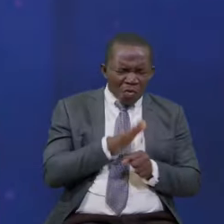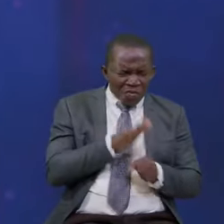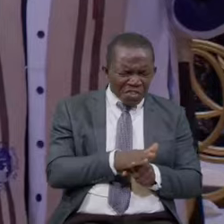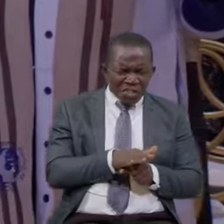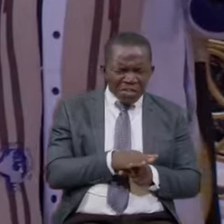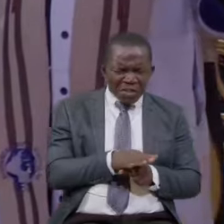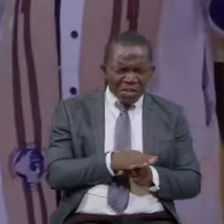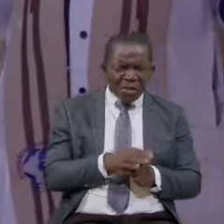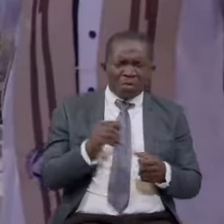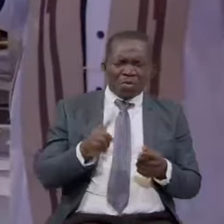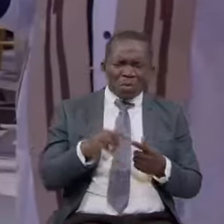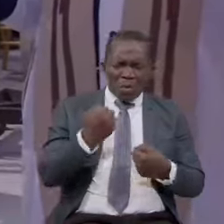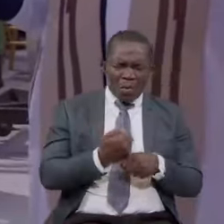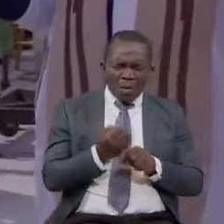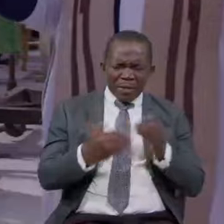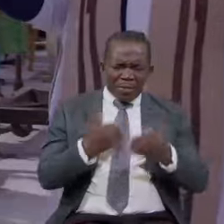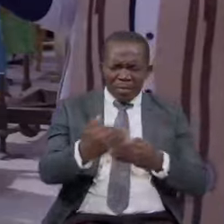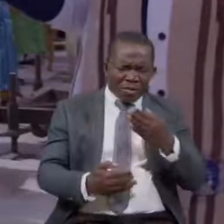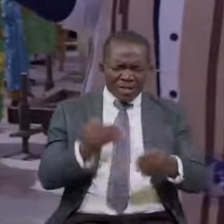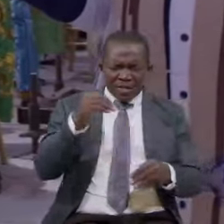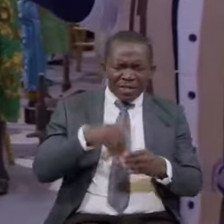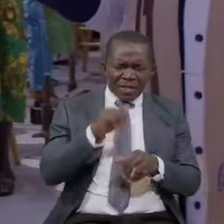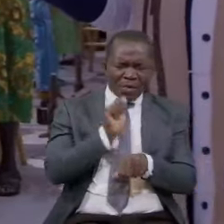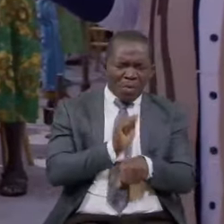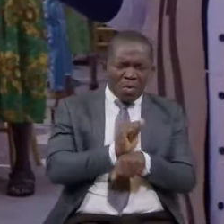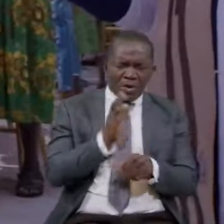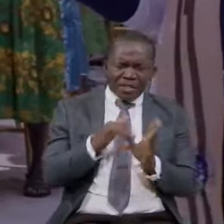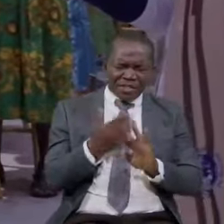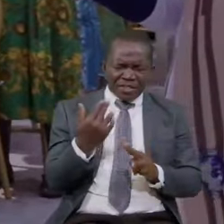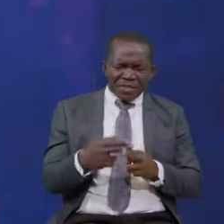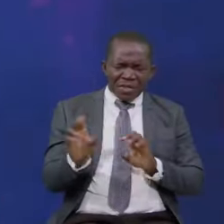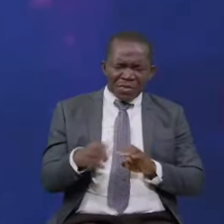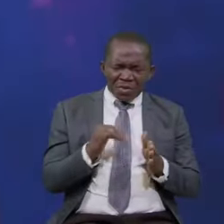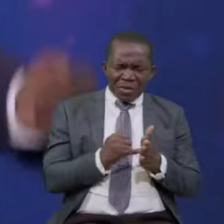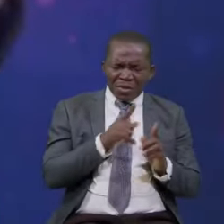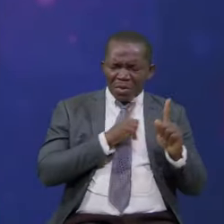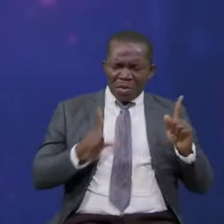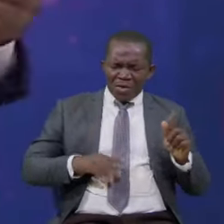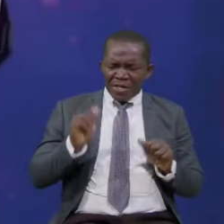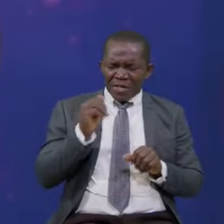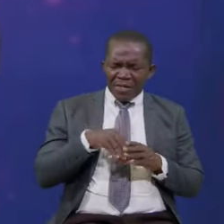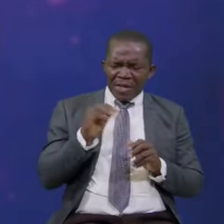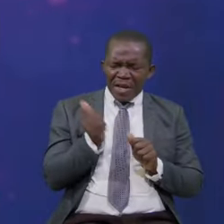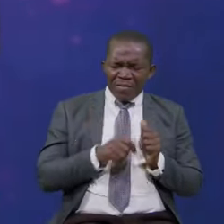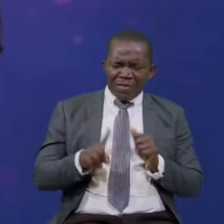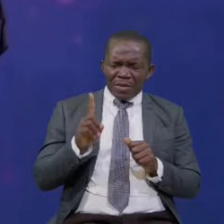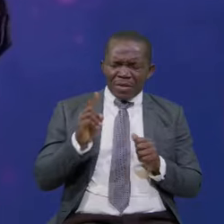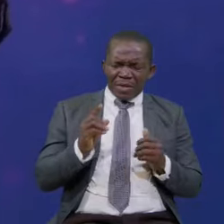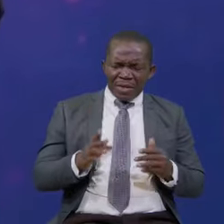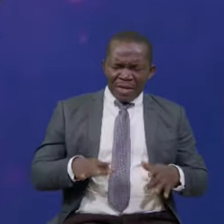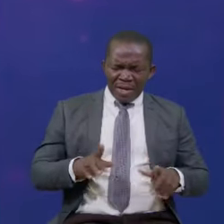chacun ce qui est suffisant pour progresser dans le ministère confirme-le dans chaque vie au nom de